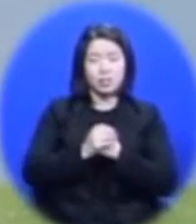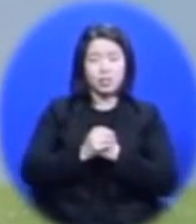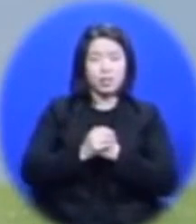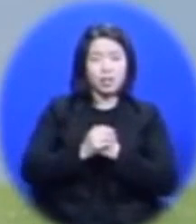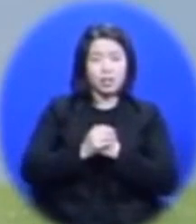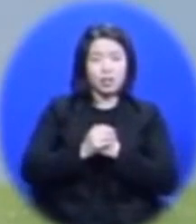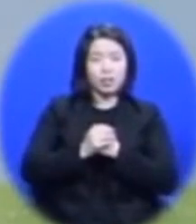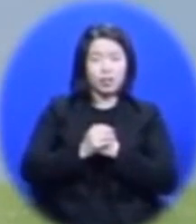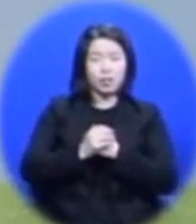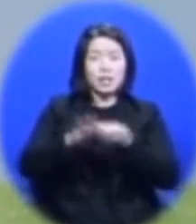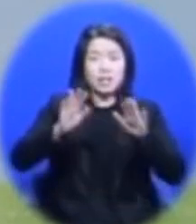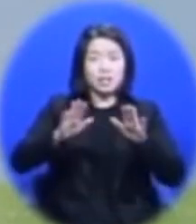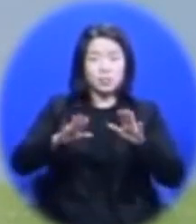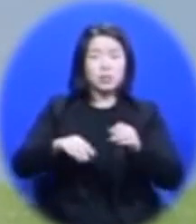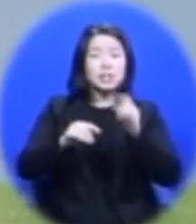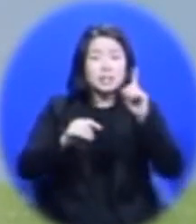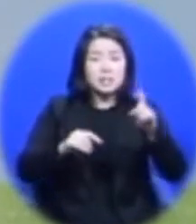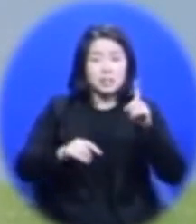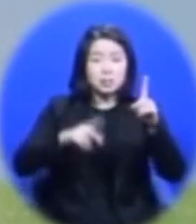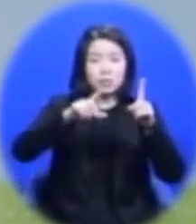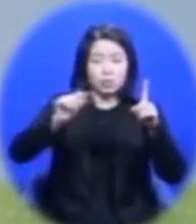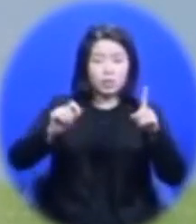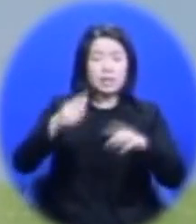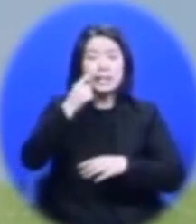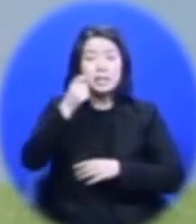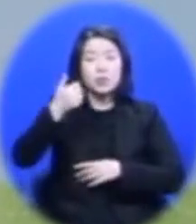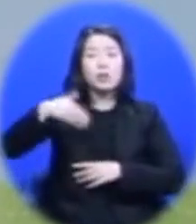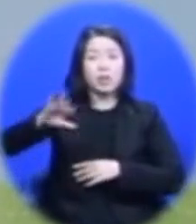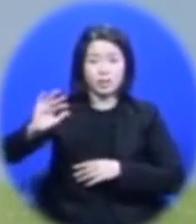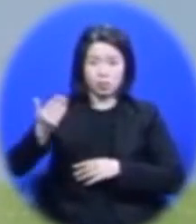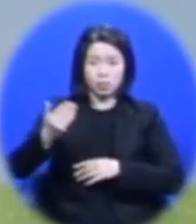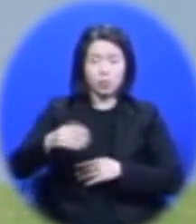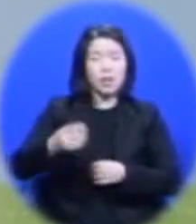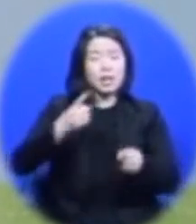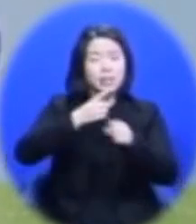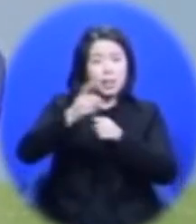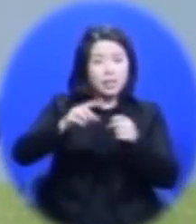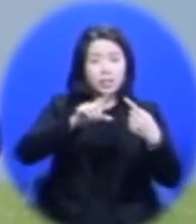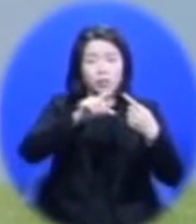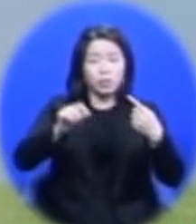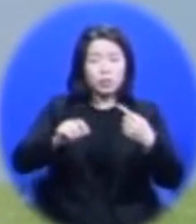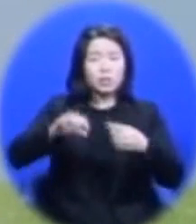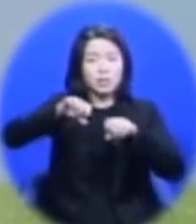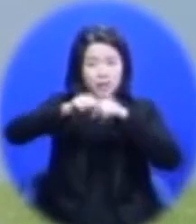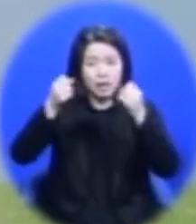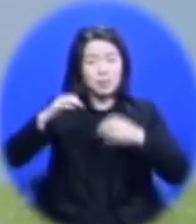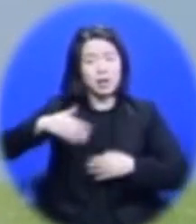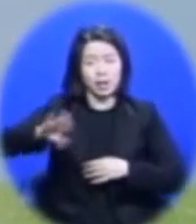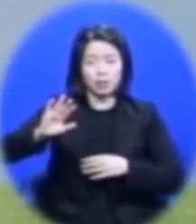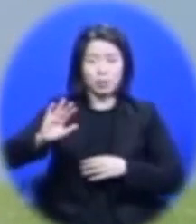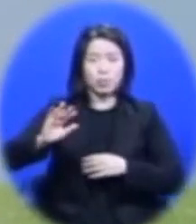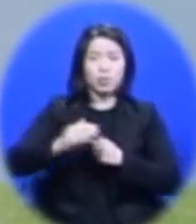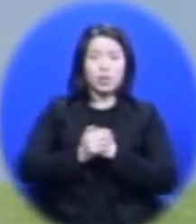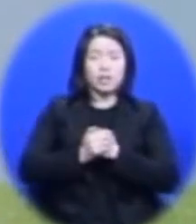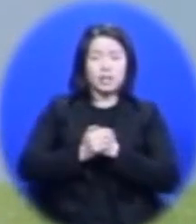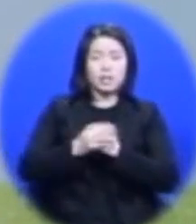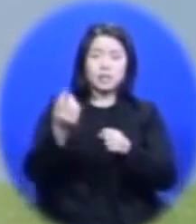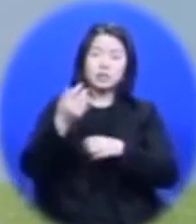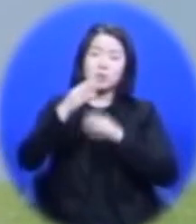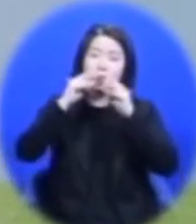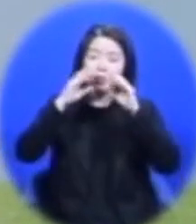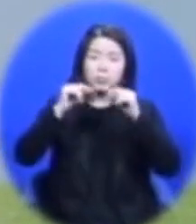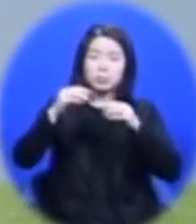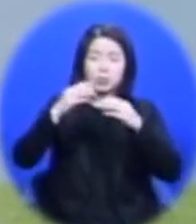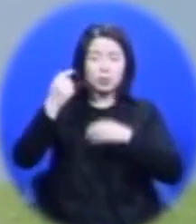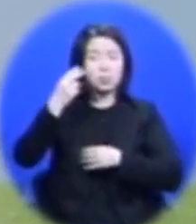내년 이번 11월에는 일본을 가야 되고, 내년 1월에는 대만을 가야 되고, 지난 토요일에는